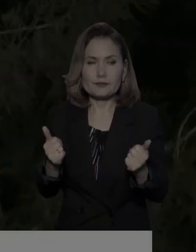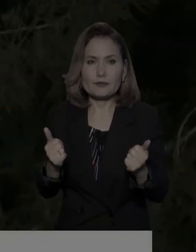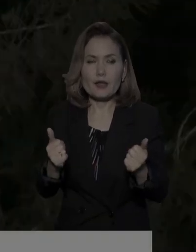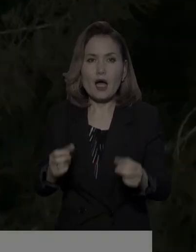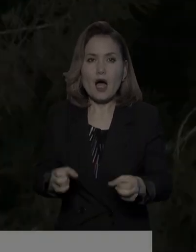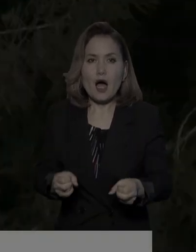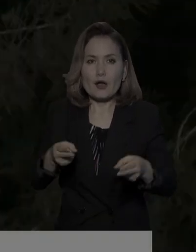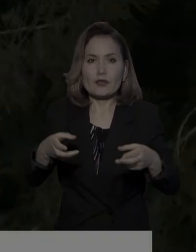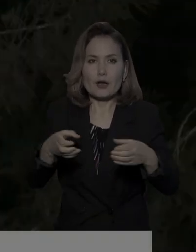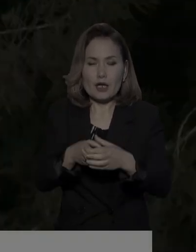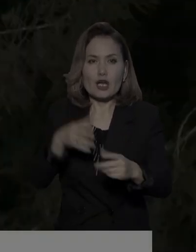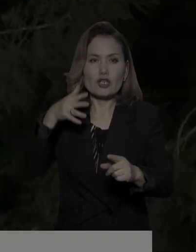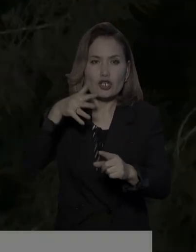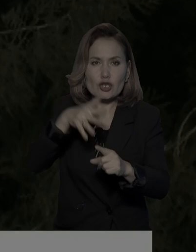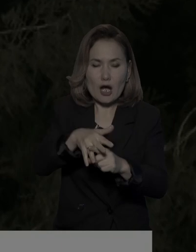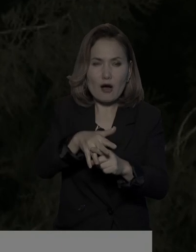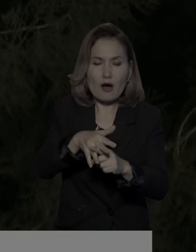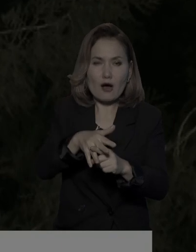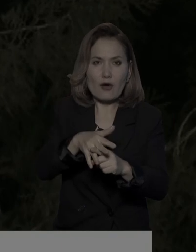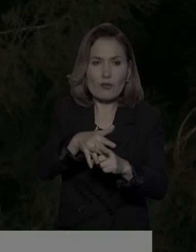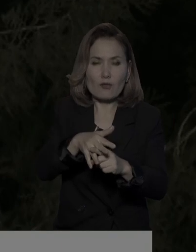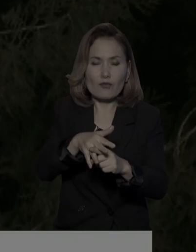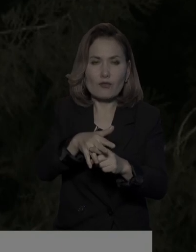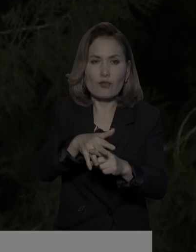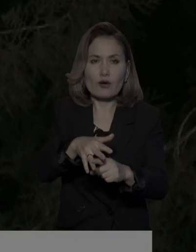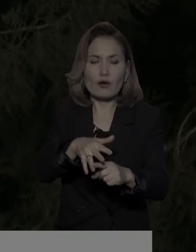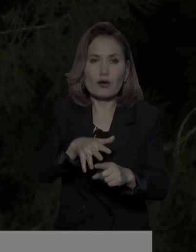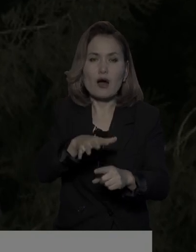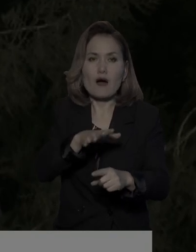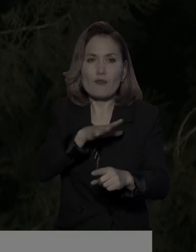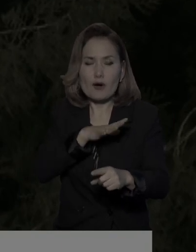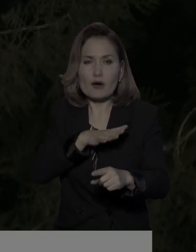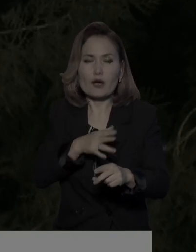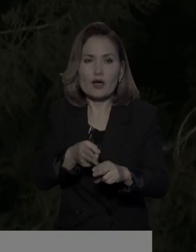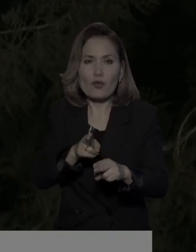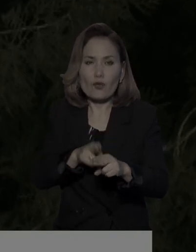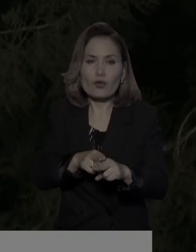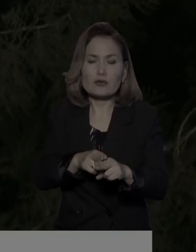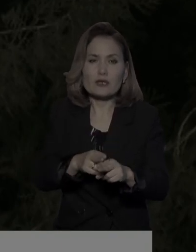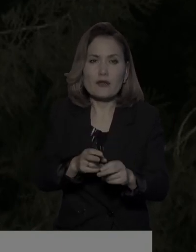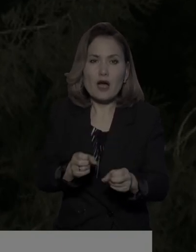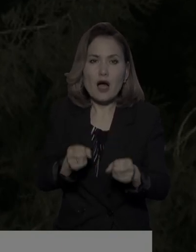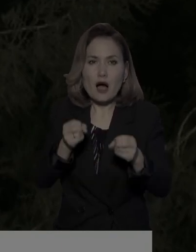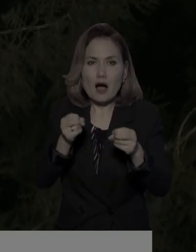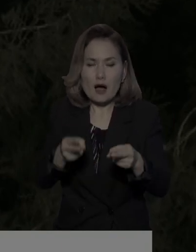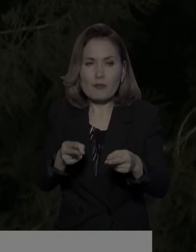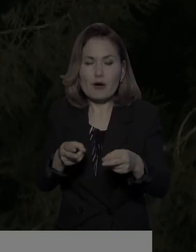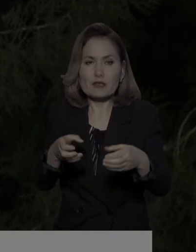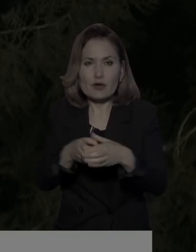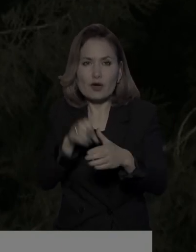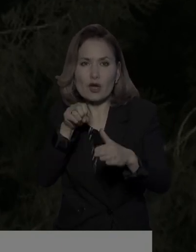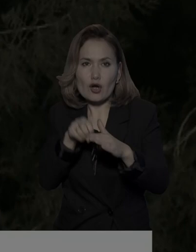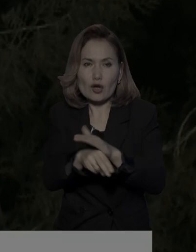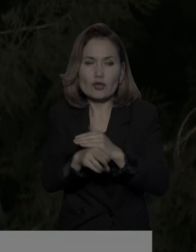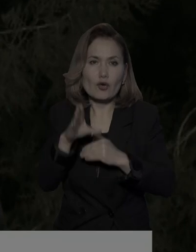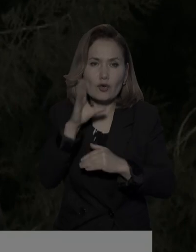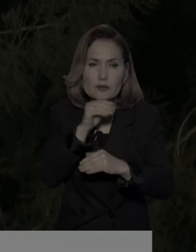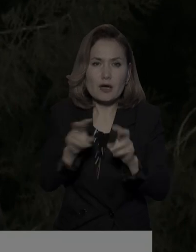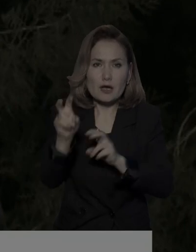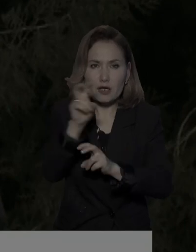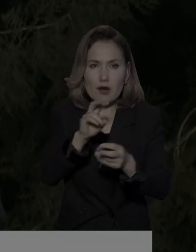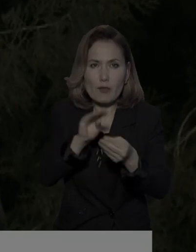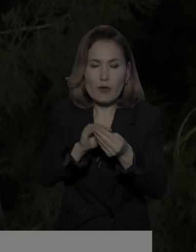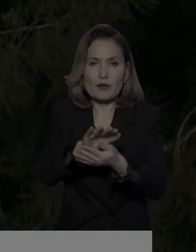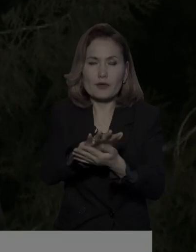Террорлық шабуыл жасағандарды қазіргі таңда қашқан лаңкестерді жедел іздестіру шаралары қарқынды жүргізілуде. Бүгін